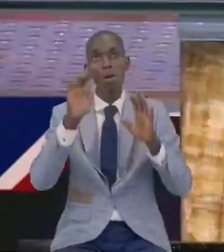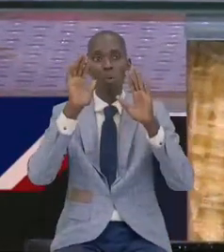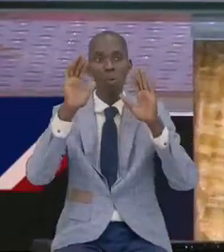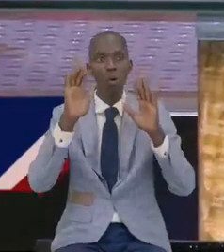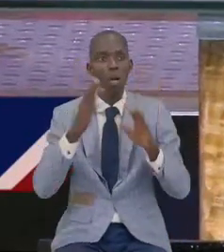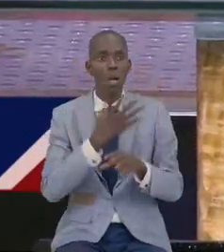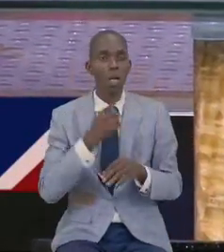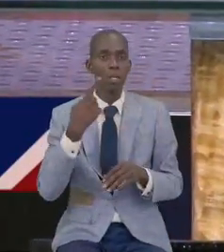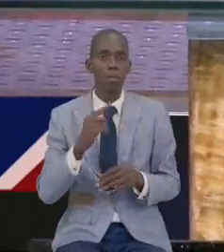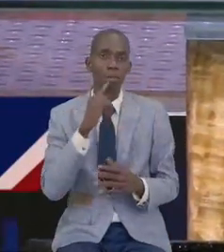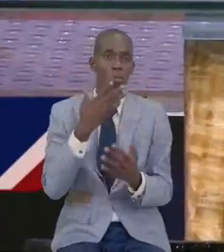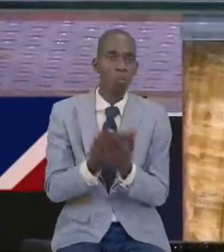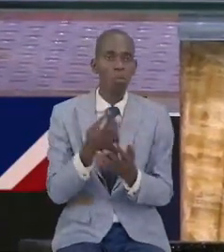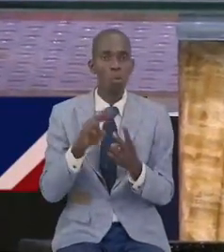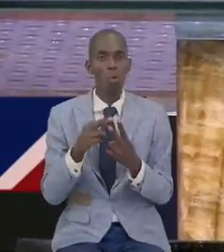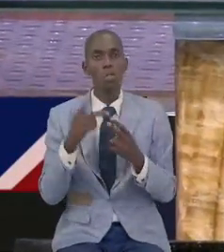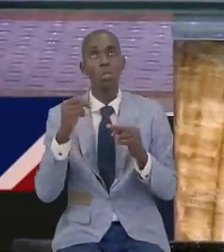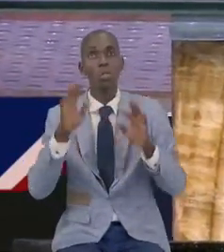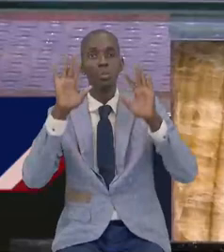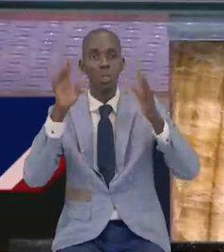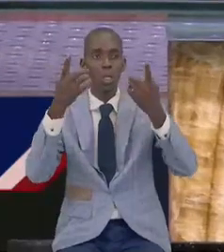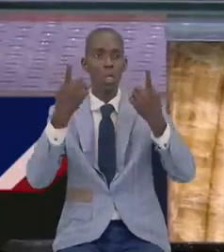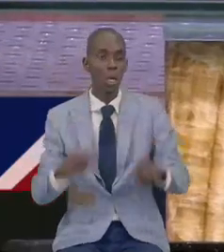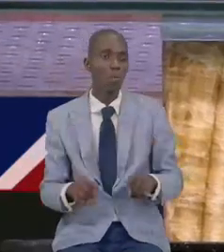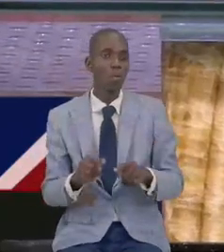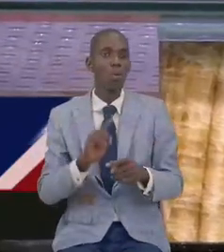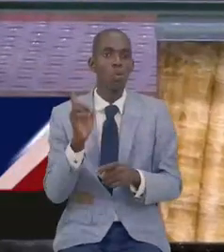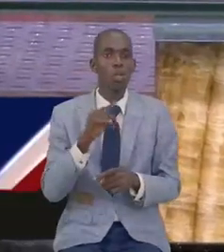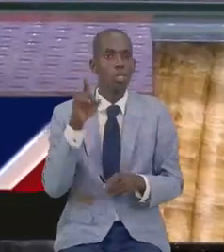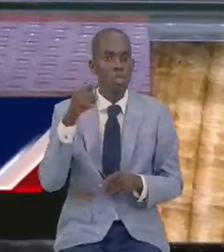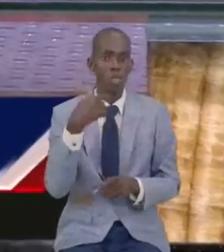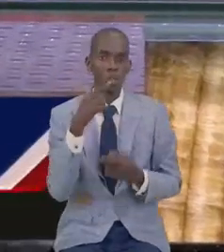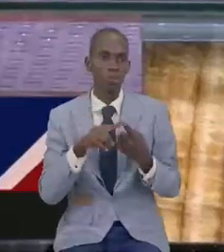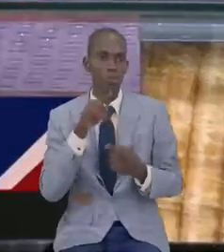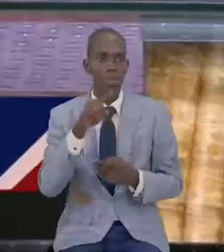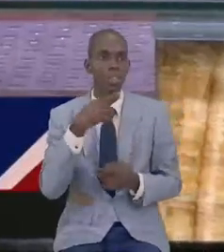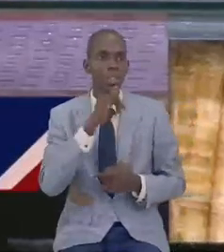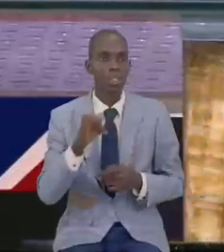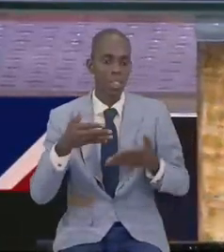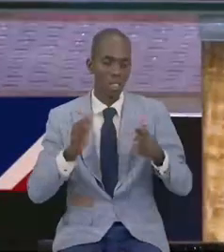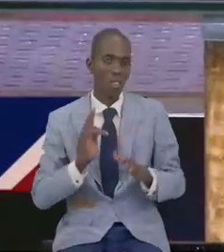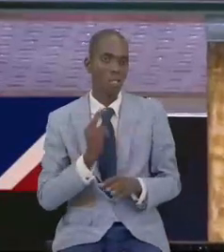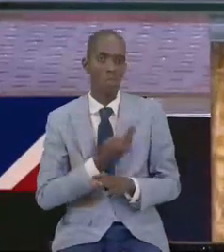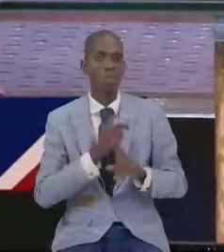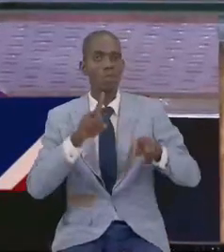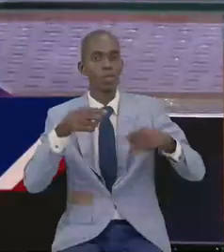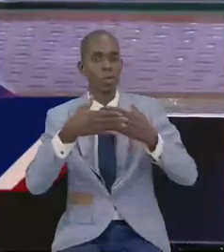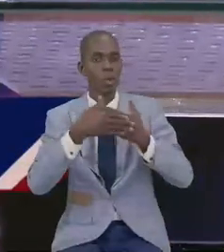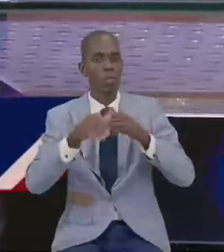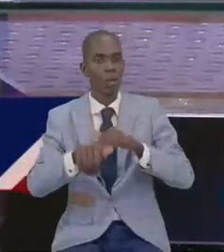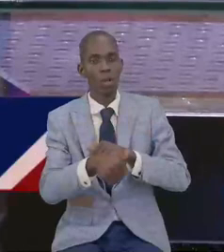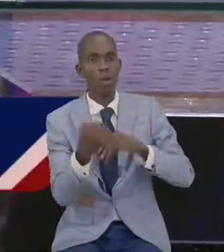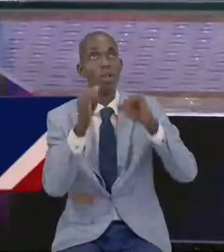un prodige, et qu'il y ait accomplissement du signe ou du prodige dont il t'a parlé en disant,